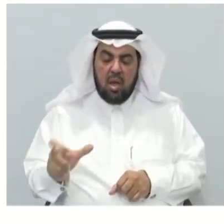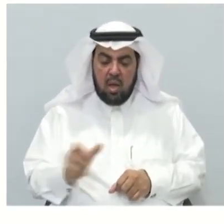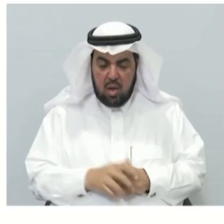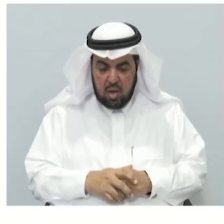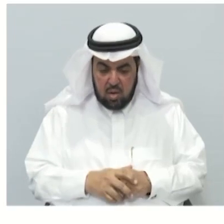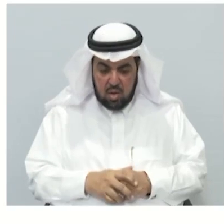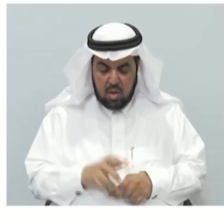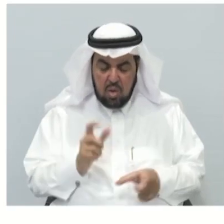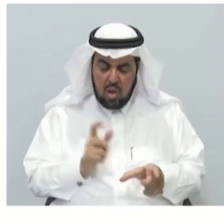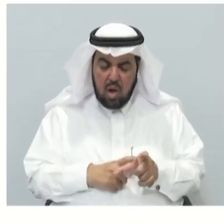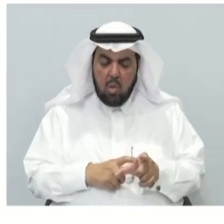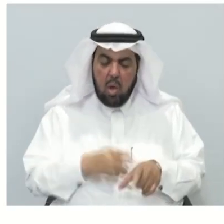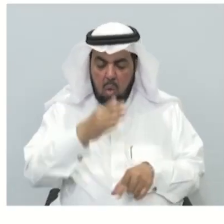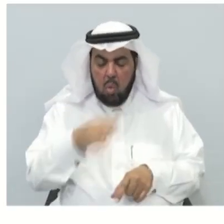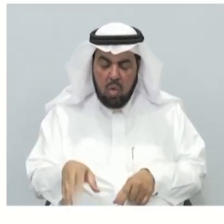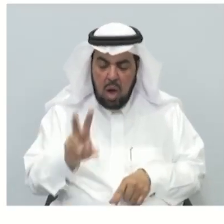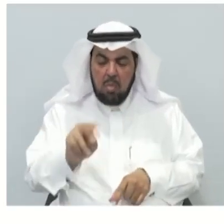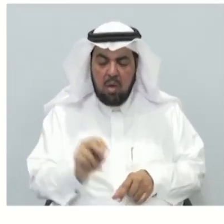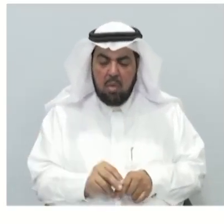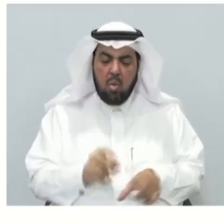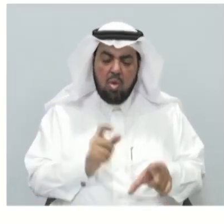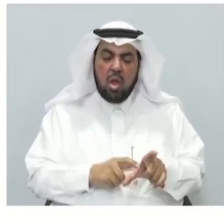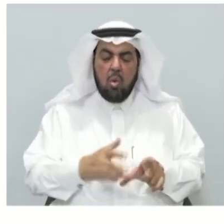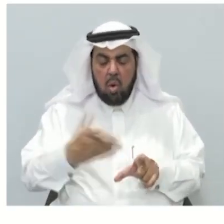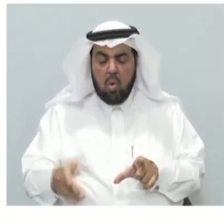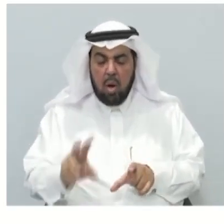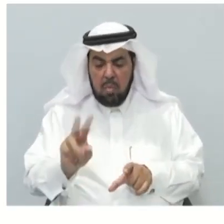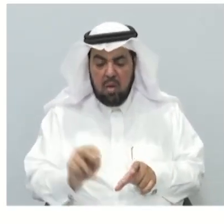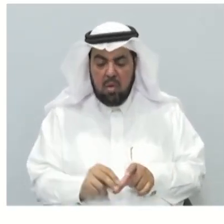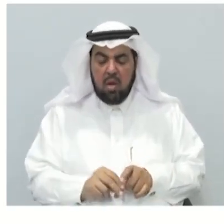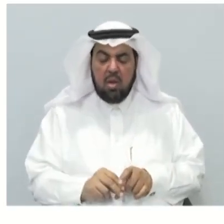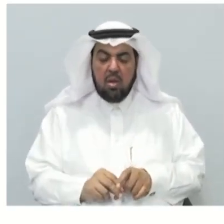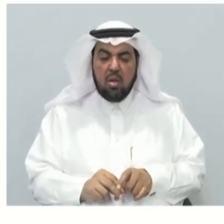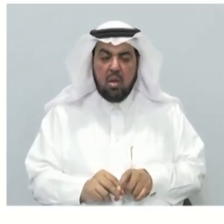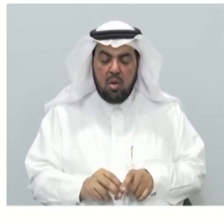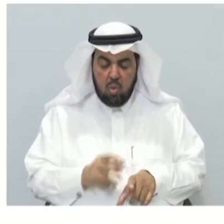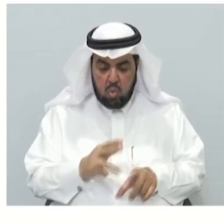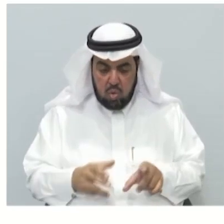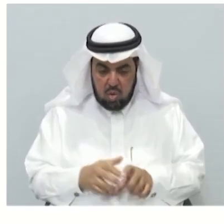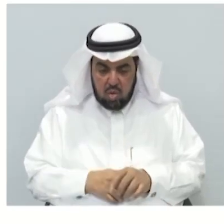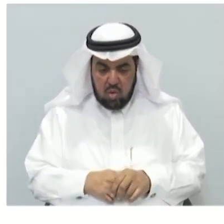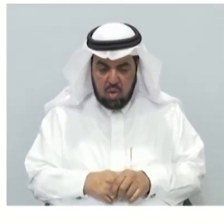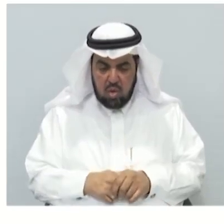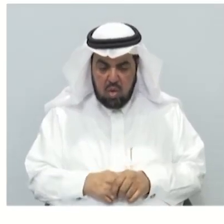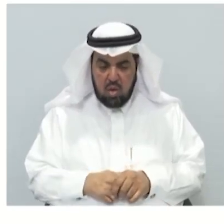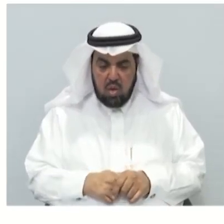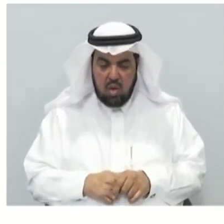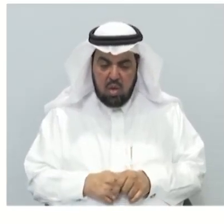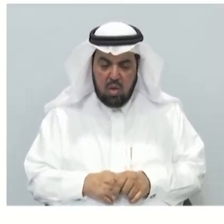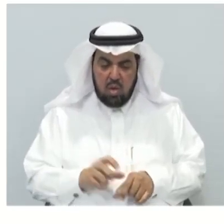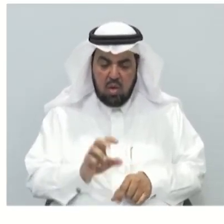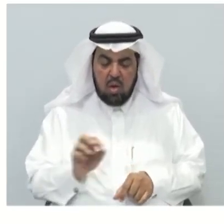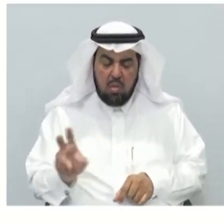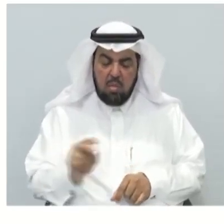وهذه الزاويه والزاويه الاخرى هنا وهذا ايضا وهذه الزاويه وهذه